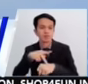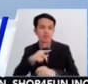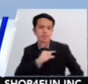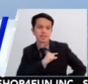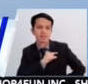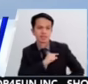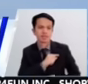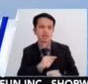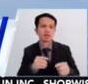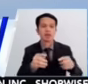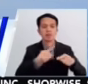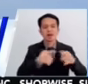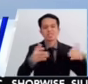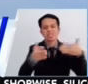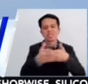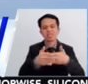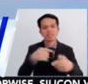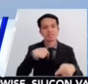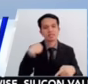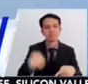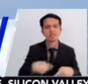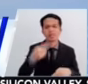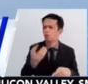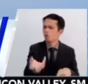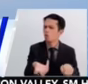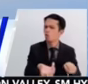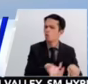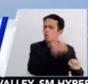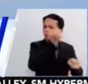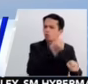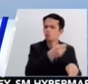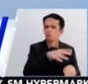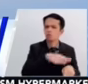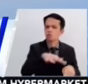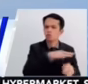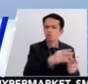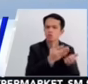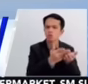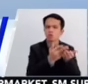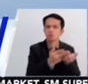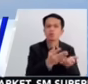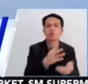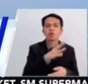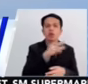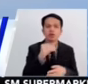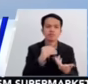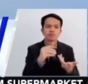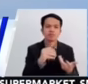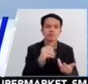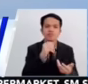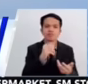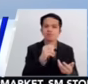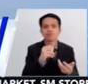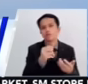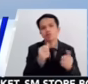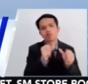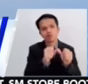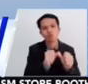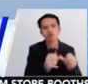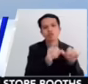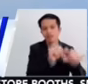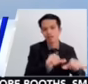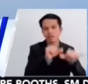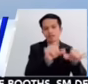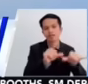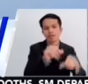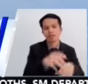na semi-aground na daw yung vessel na yon at tila hindi na umaalis doon. Pero at ang BFAR